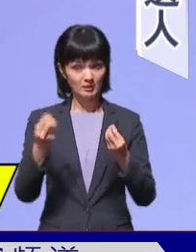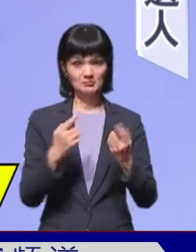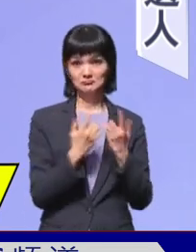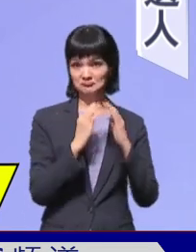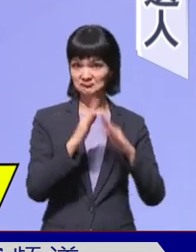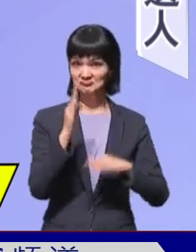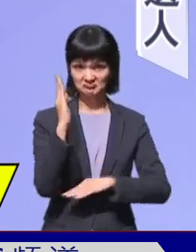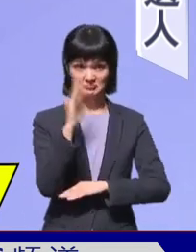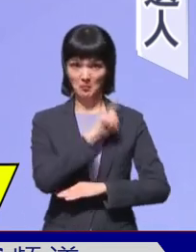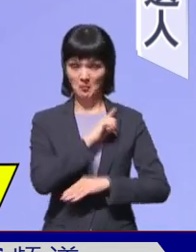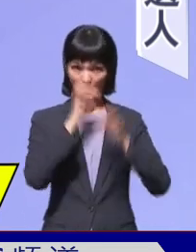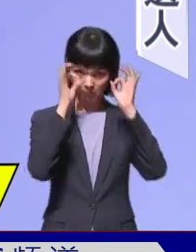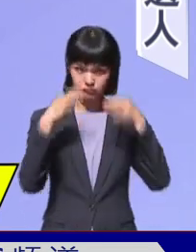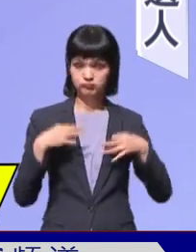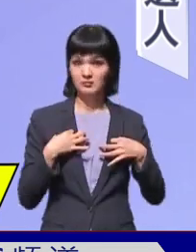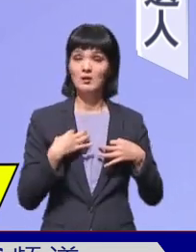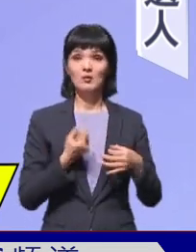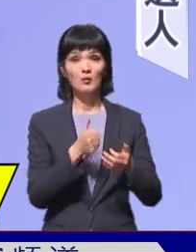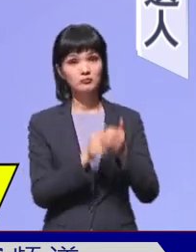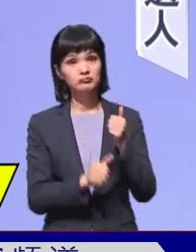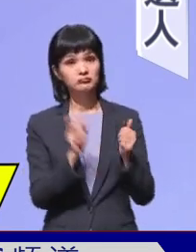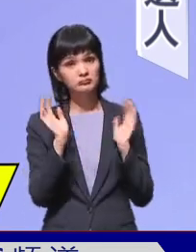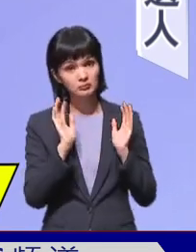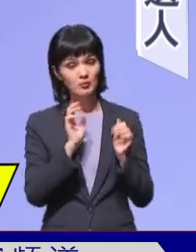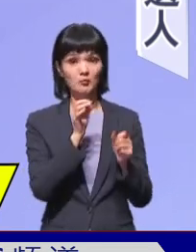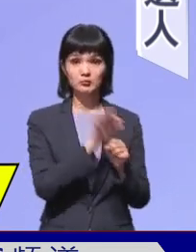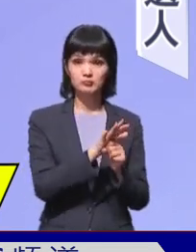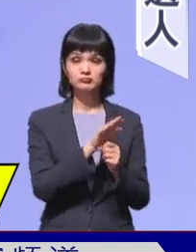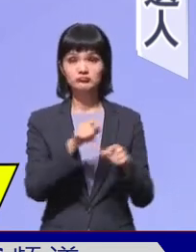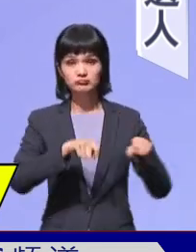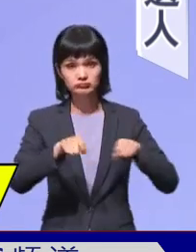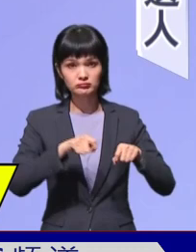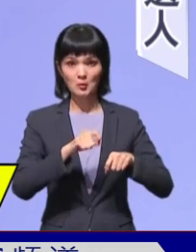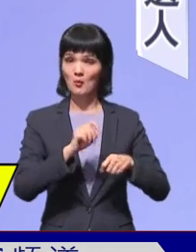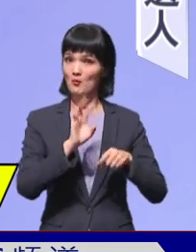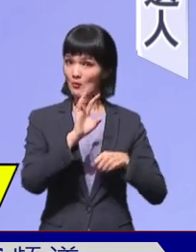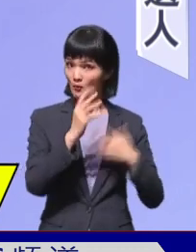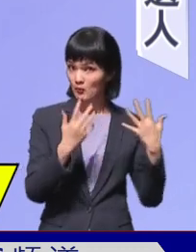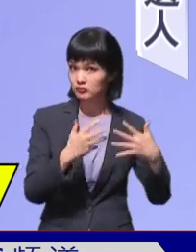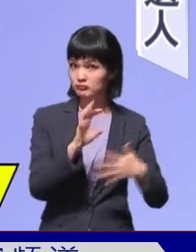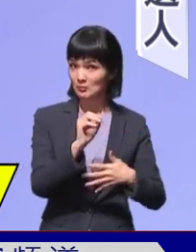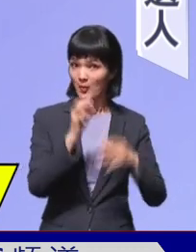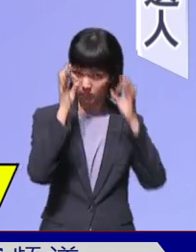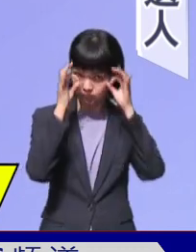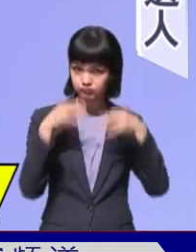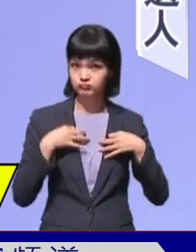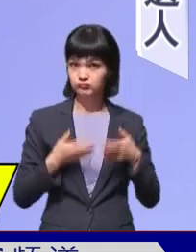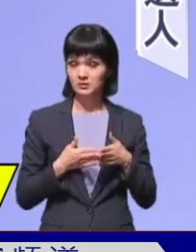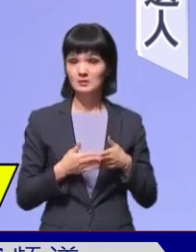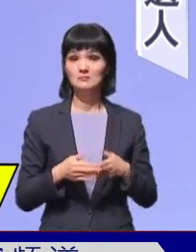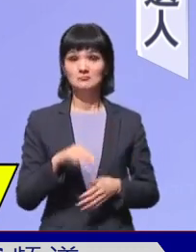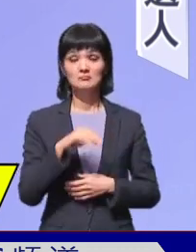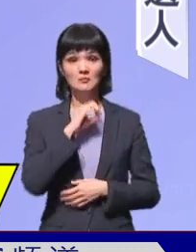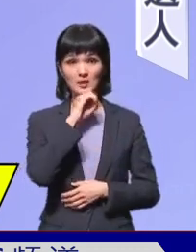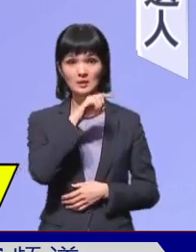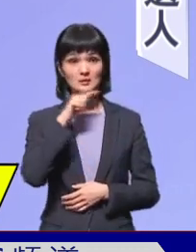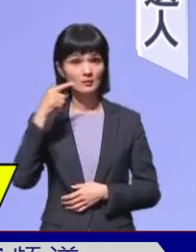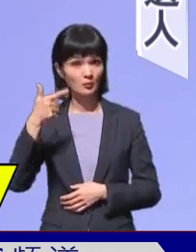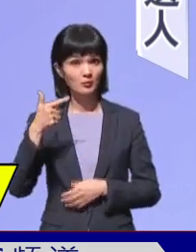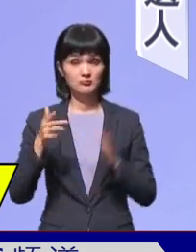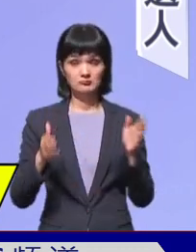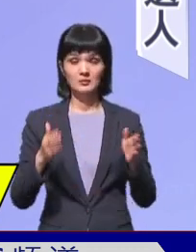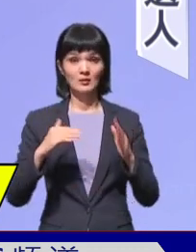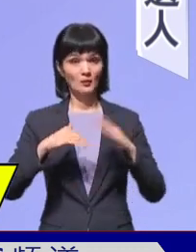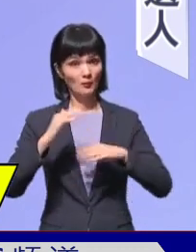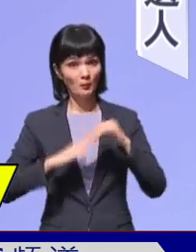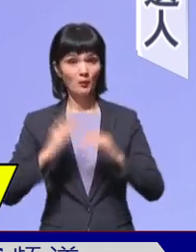育儿的政策或整体的生产的政策到底有什么问题。那0到6岁国家一起养这个政策，